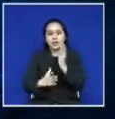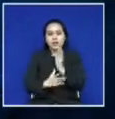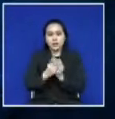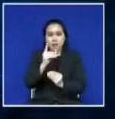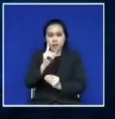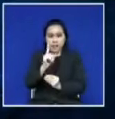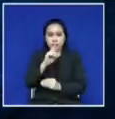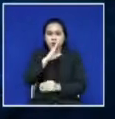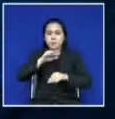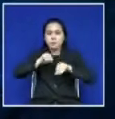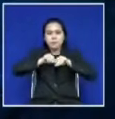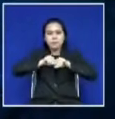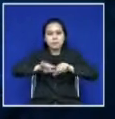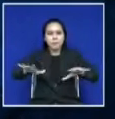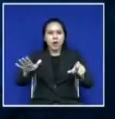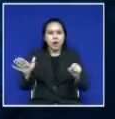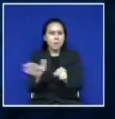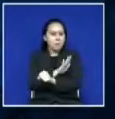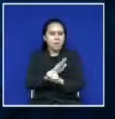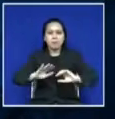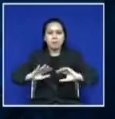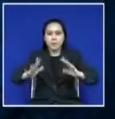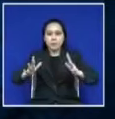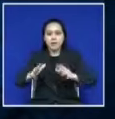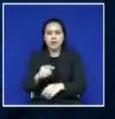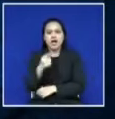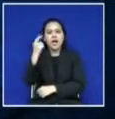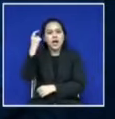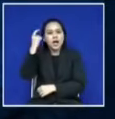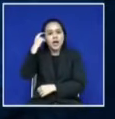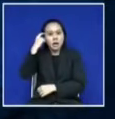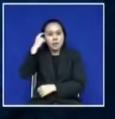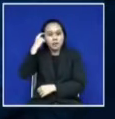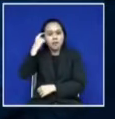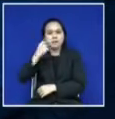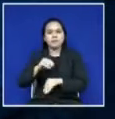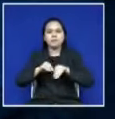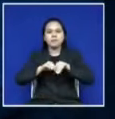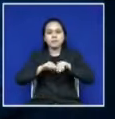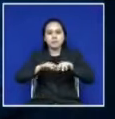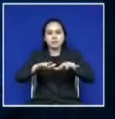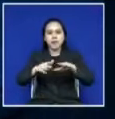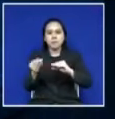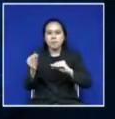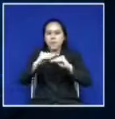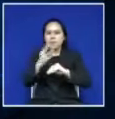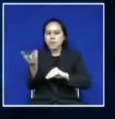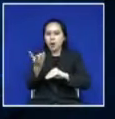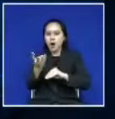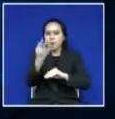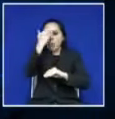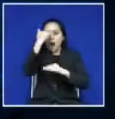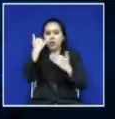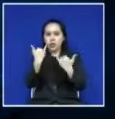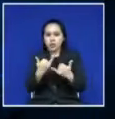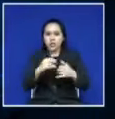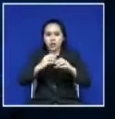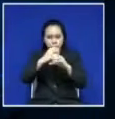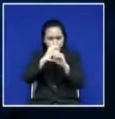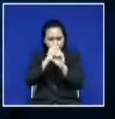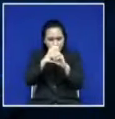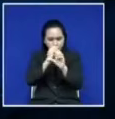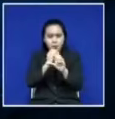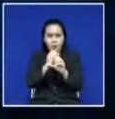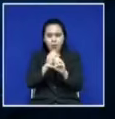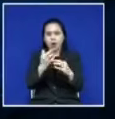ากนะครับวันนี้พรุ่งนี้ตัวเลขอาจจะขึ้นเล็กน้อยนะครับเพราะว่าเราต้องขึ้นไปเรื่อยๆเพราะเราตรวจอยู่รอผลนะครับแต่ถ้าภายในอาทิตย์หนึ่